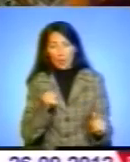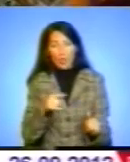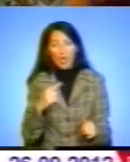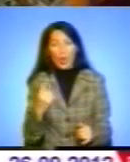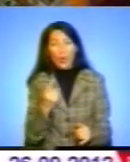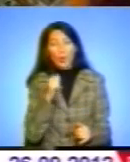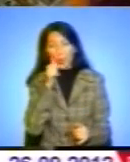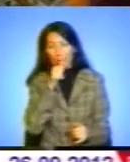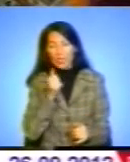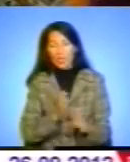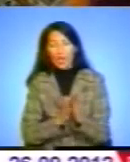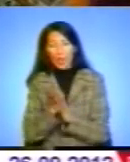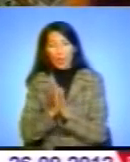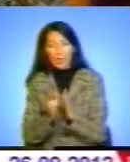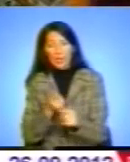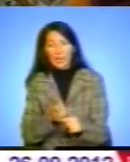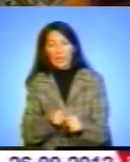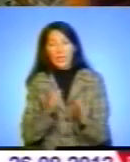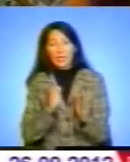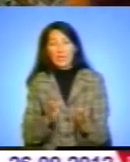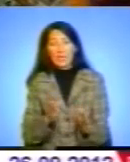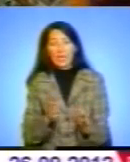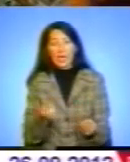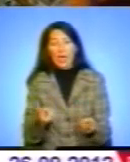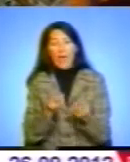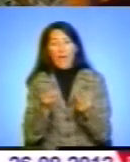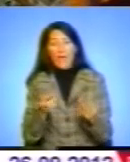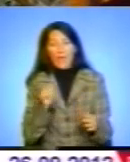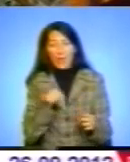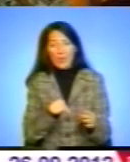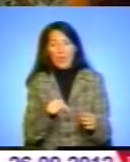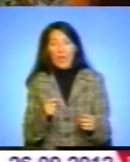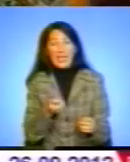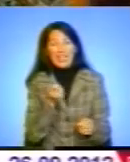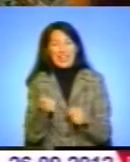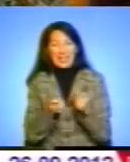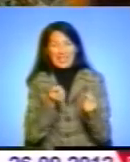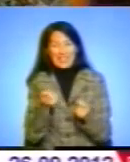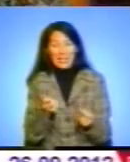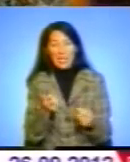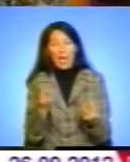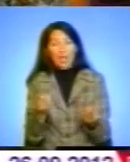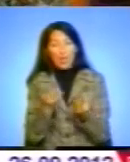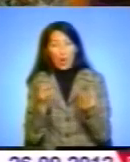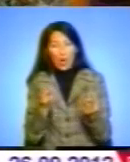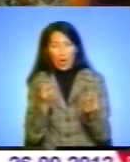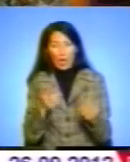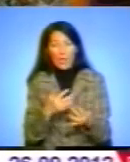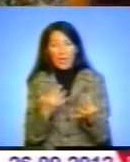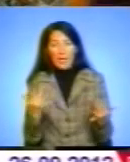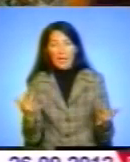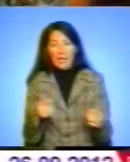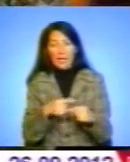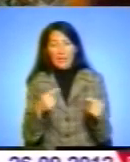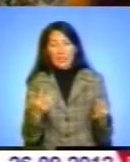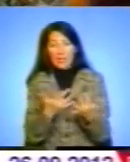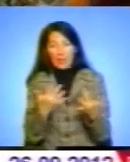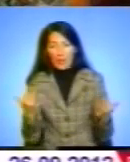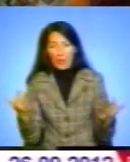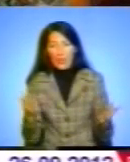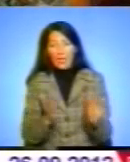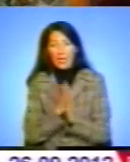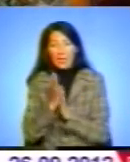рослини, які тільки випадає насіння, за таких умов воно згорає. З іншого аспекту, навіть ті види різнотрав'я, які розмножуються вегетативно,